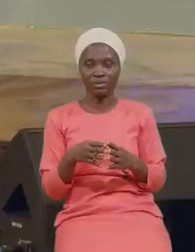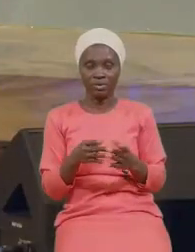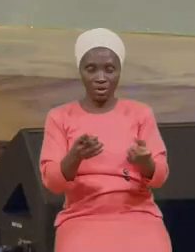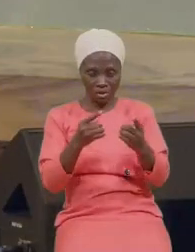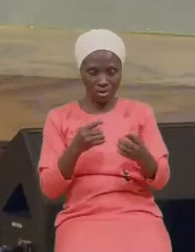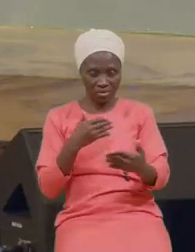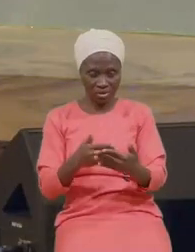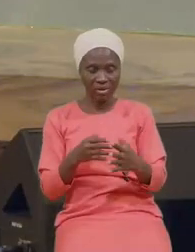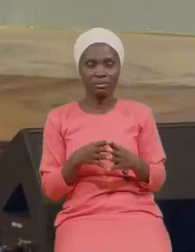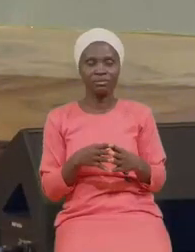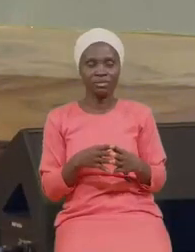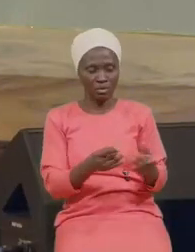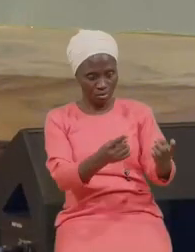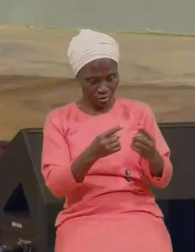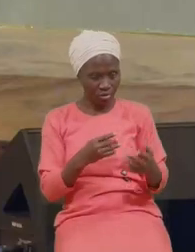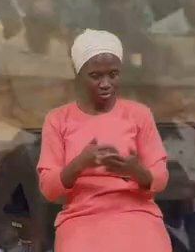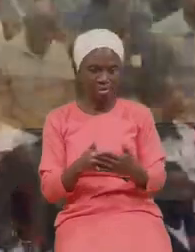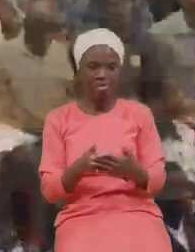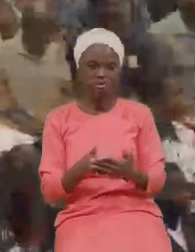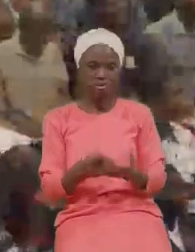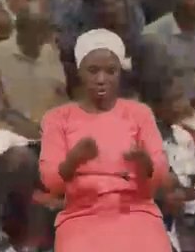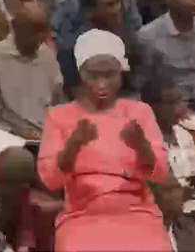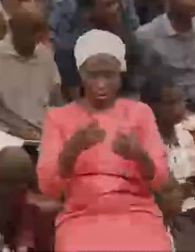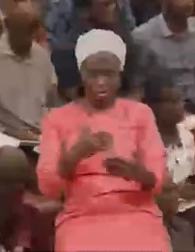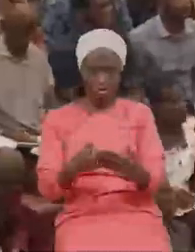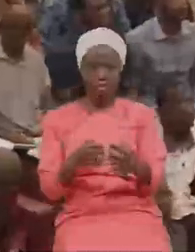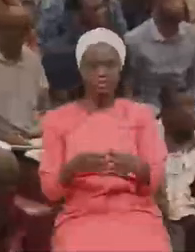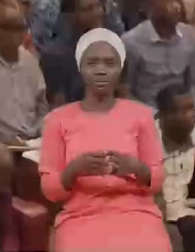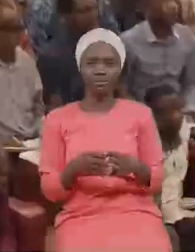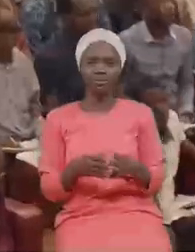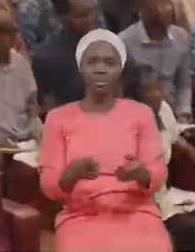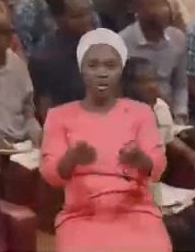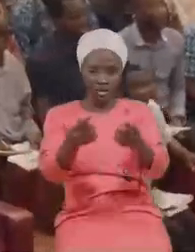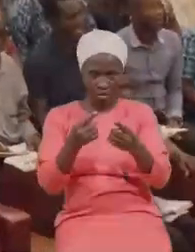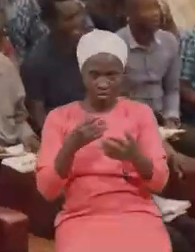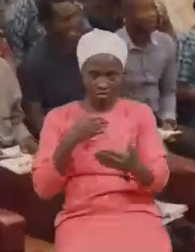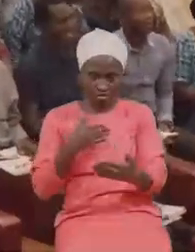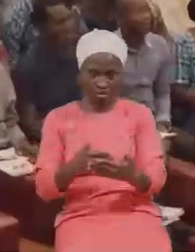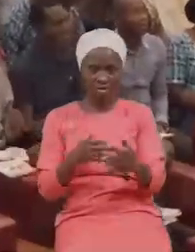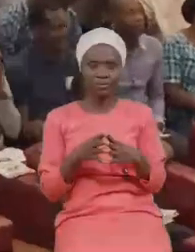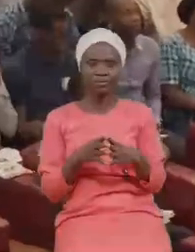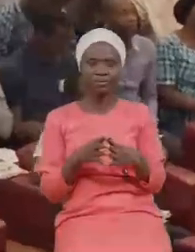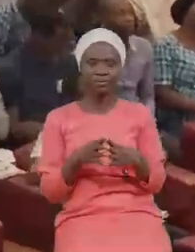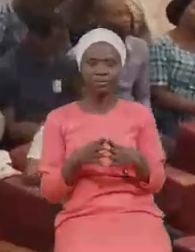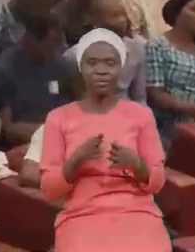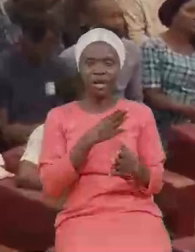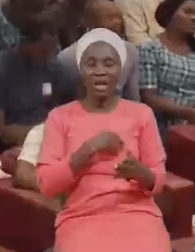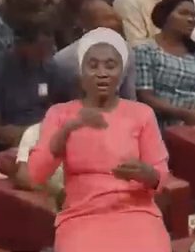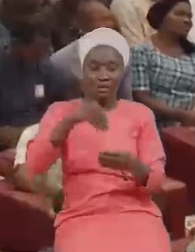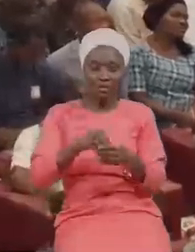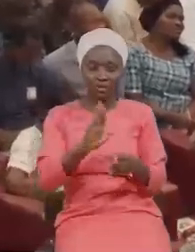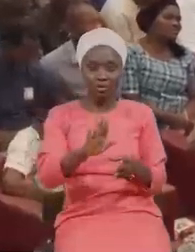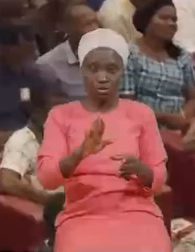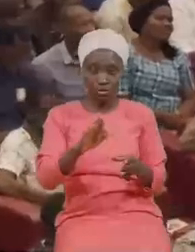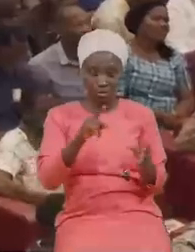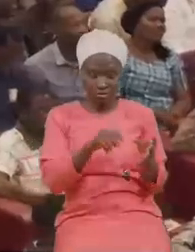approchez-vous je dis approchez-vous je dis approchez-vous mettez vos pieds sur